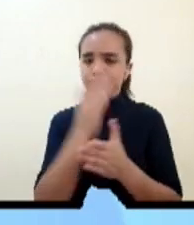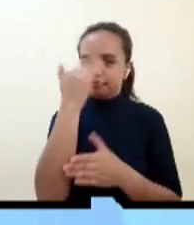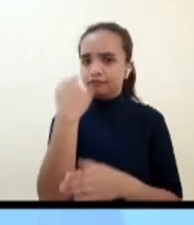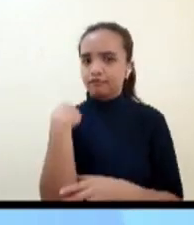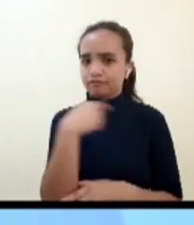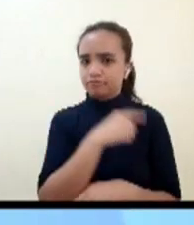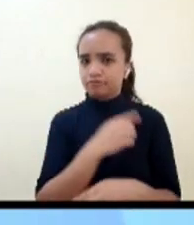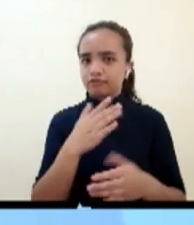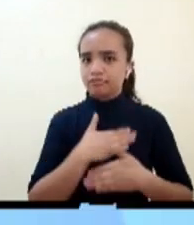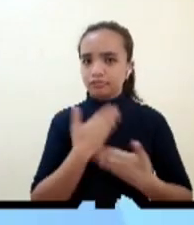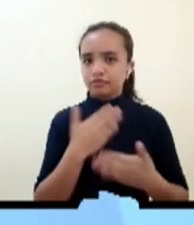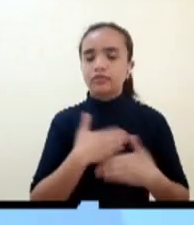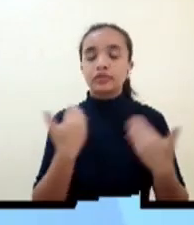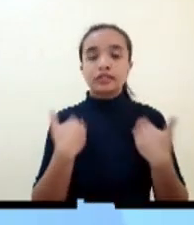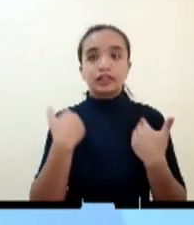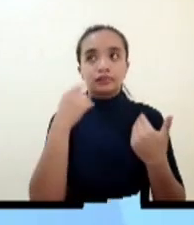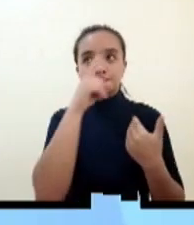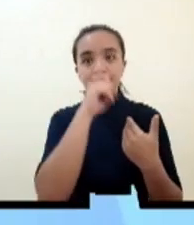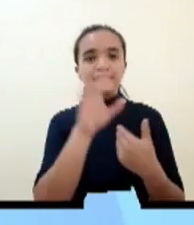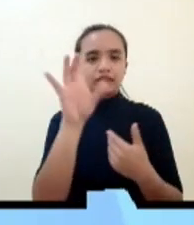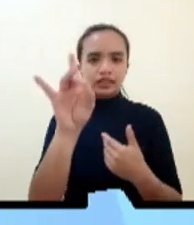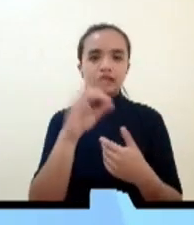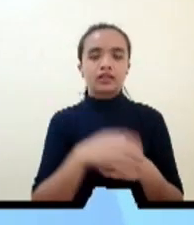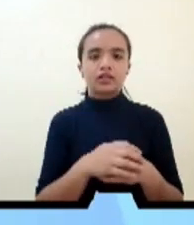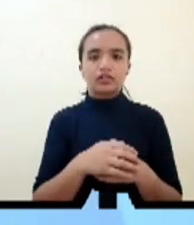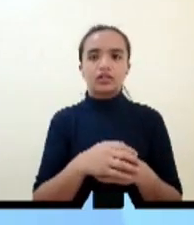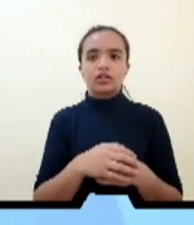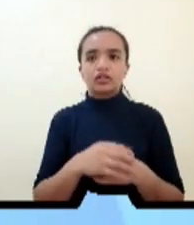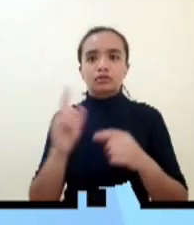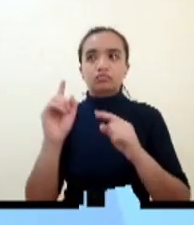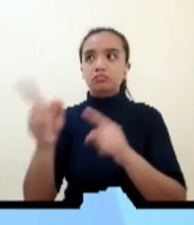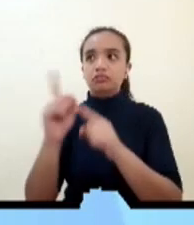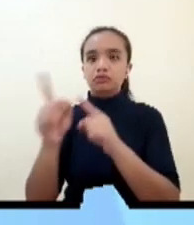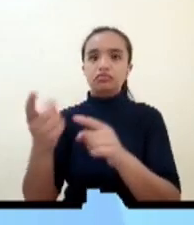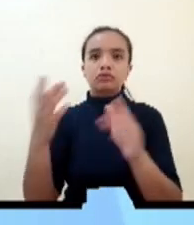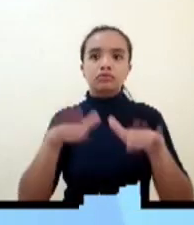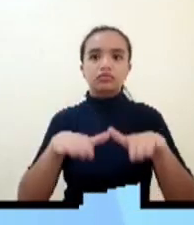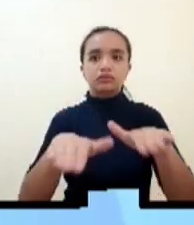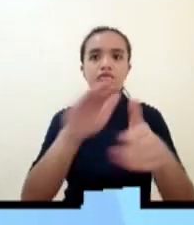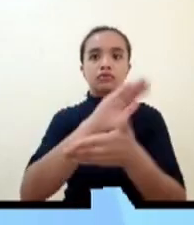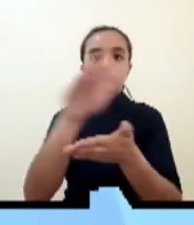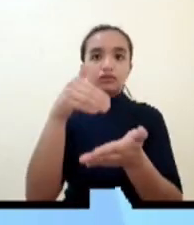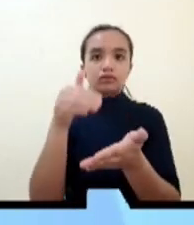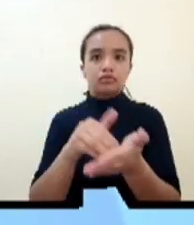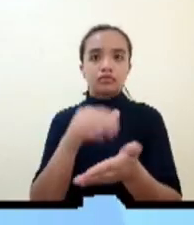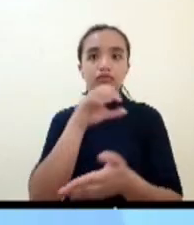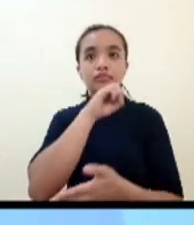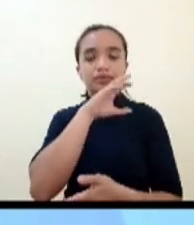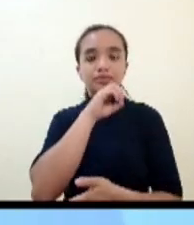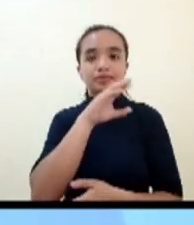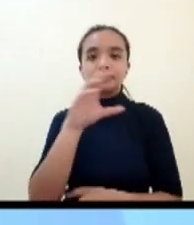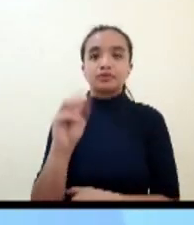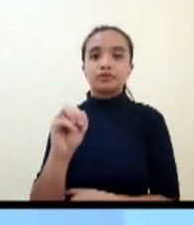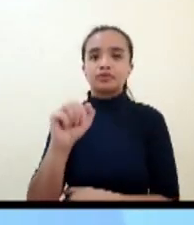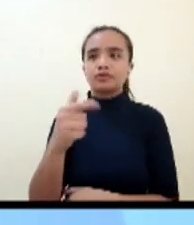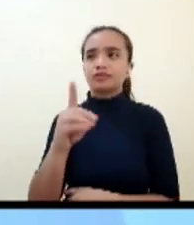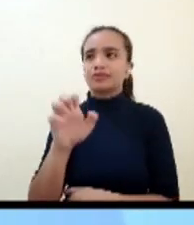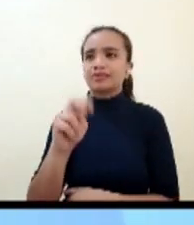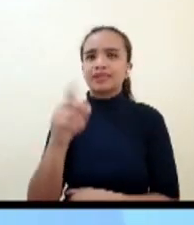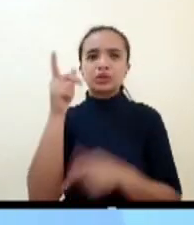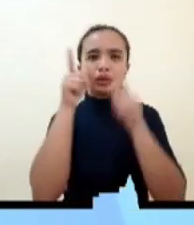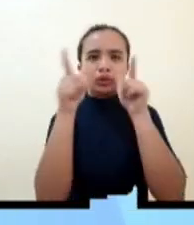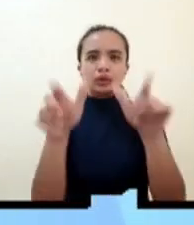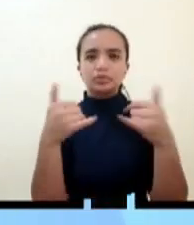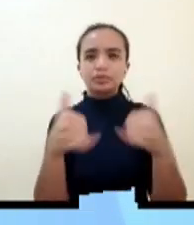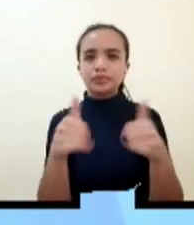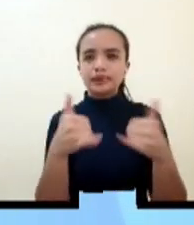meron tayong 8-year-old kasi pumapasok lang siya sa weaving center ni Lola Magdalena. Hindi naman, parang naglalaro pero hindi naman siya